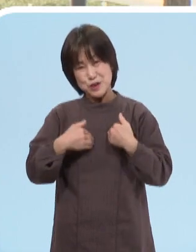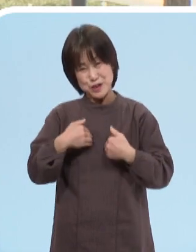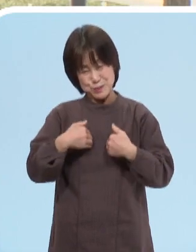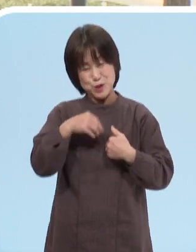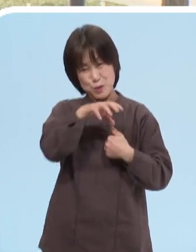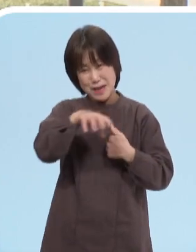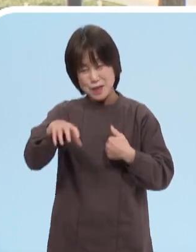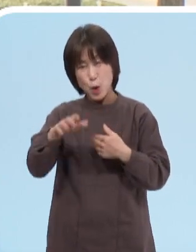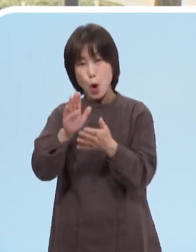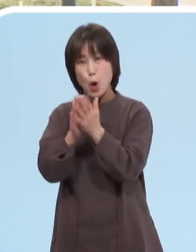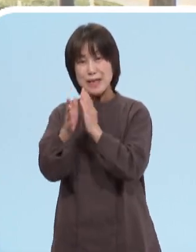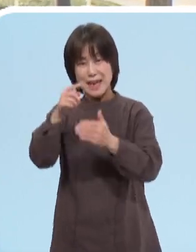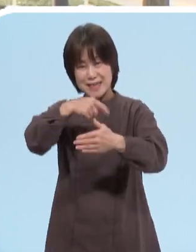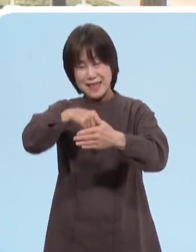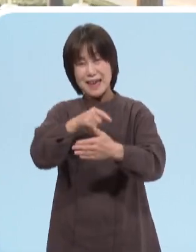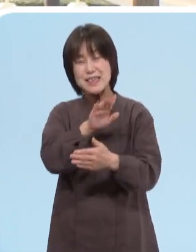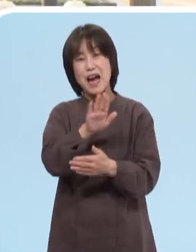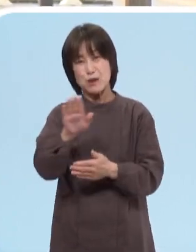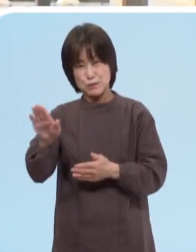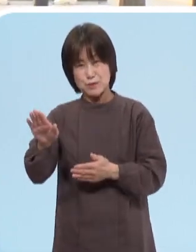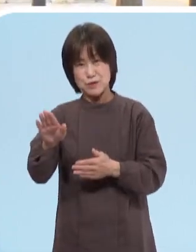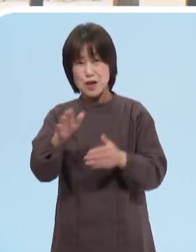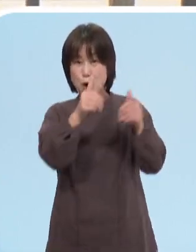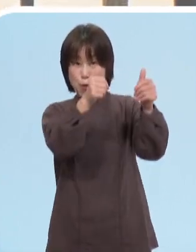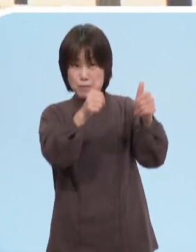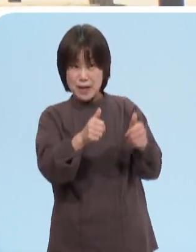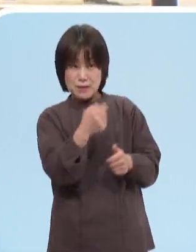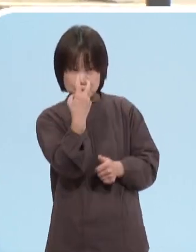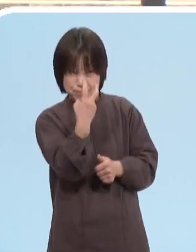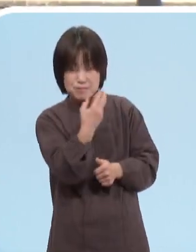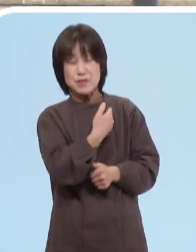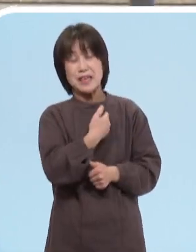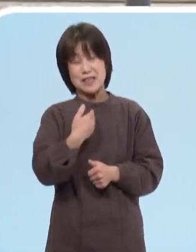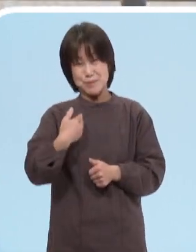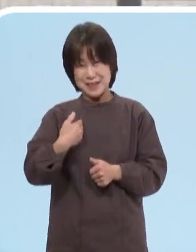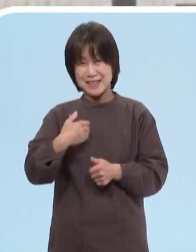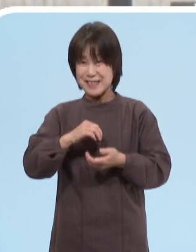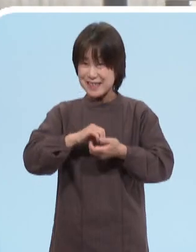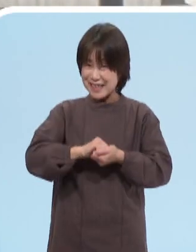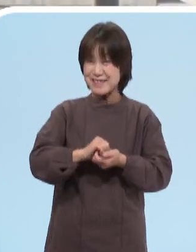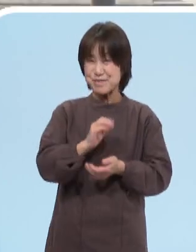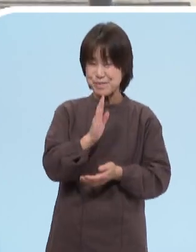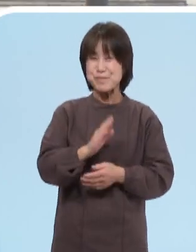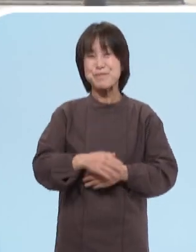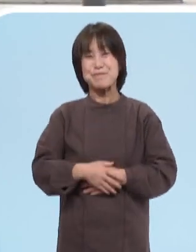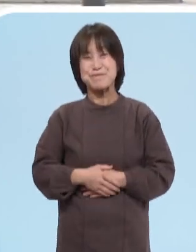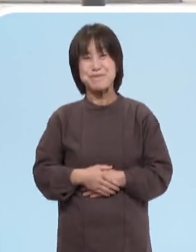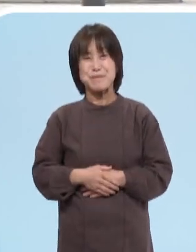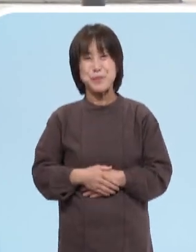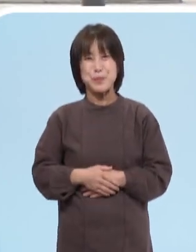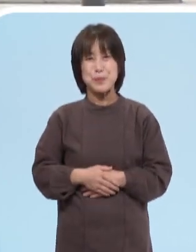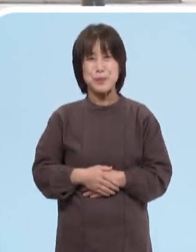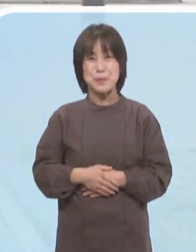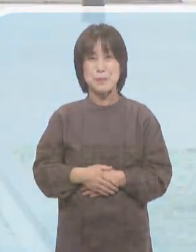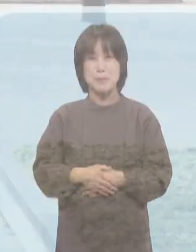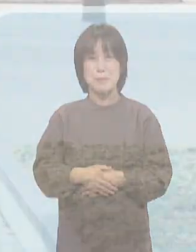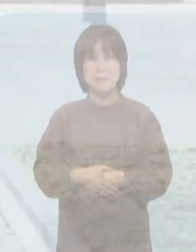ぱいあるんですね。またホームページからでも楽しめるところがありますので、ぜひチェックしてください。